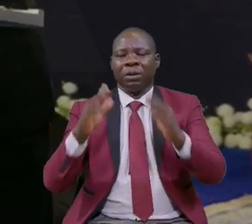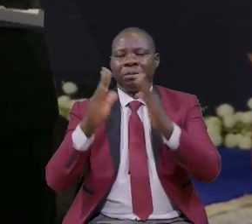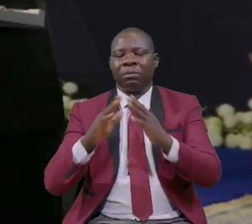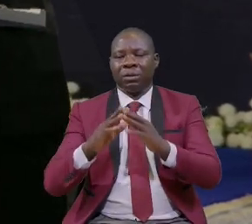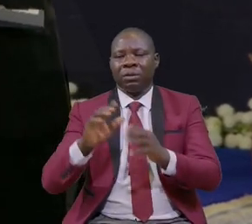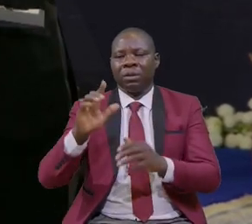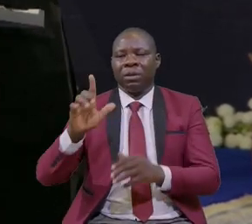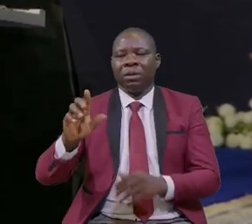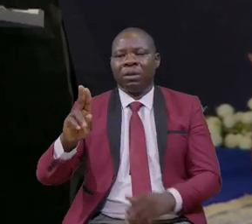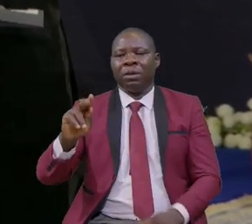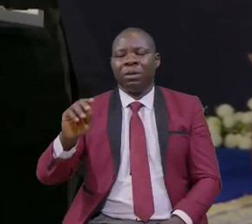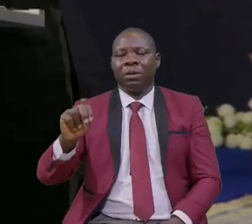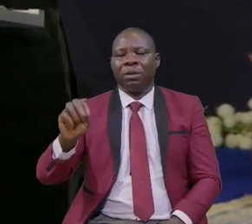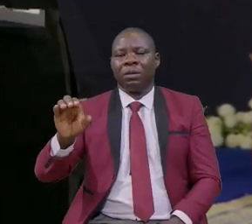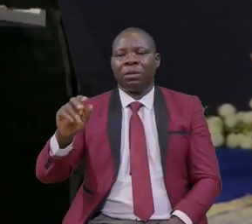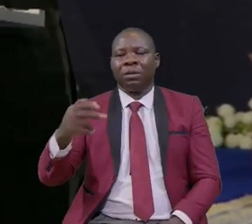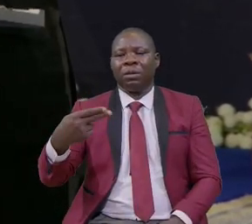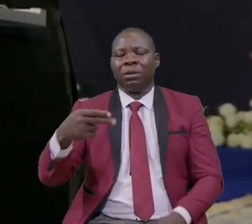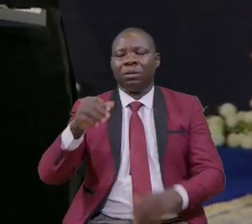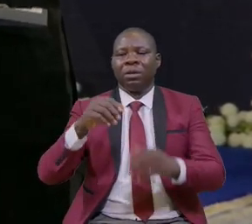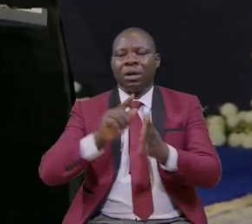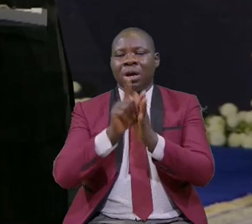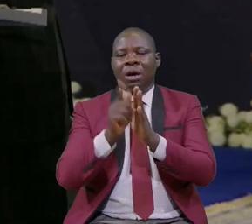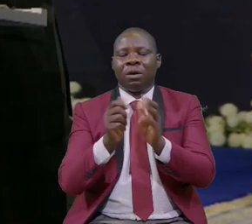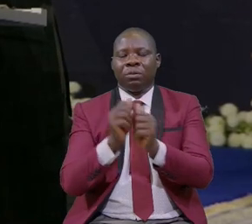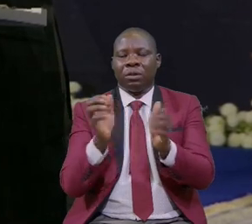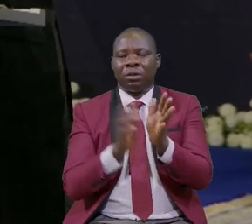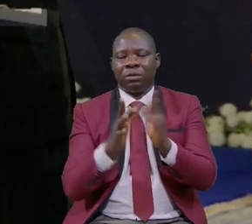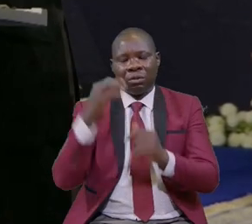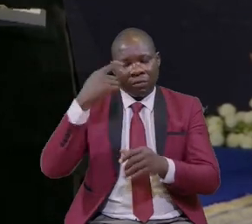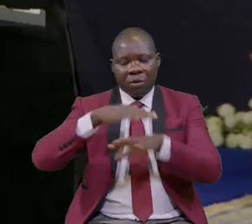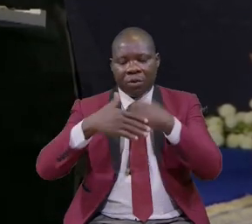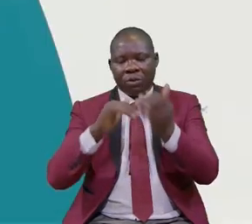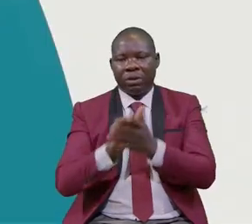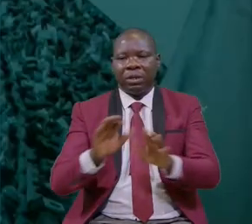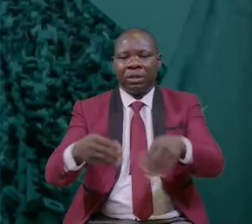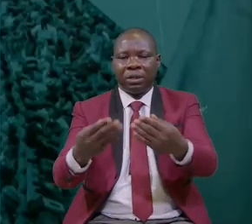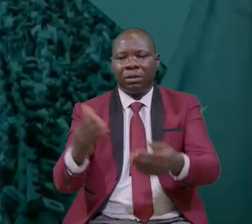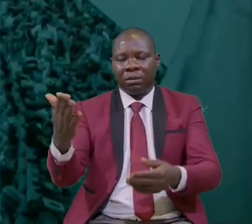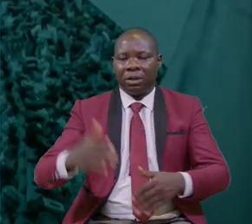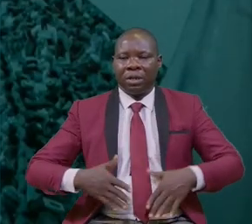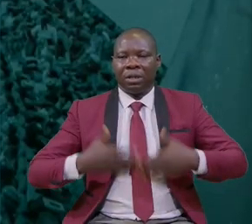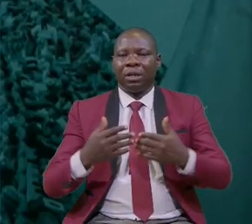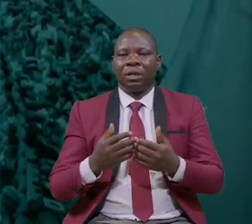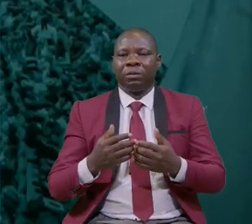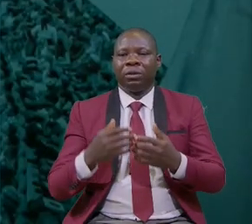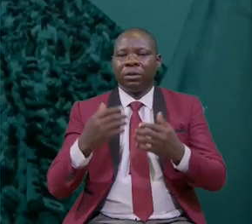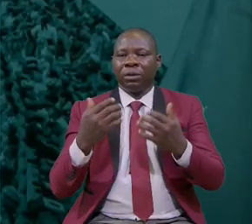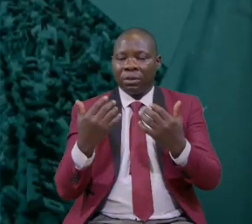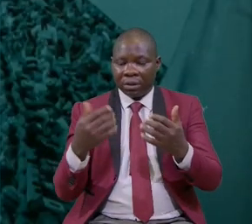Pour ceux qui sont au lieu alpha, au lieu principal de la croisade, il y aura une séance spéciale pour eux.